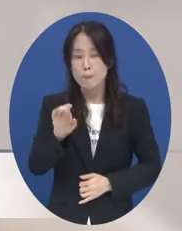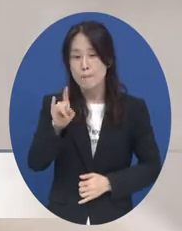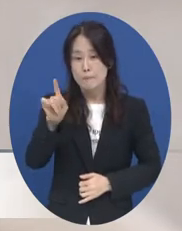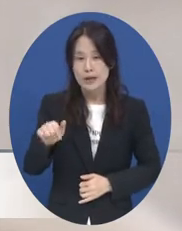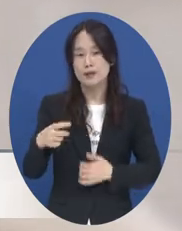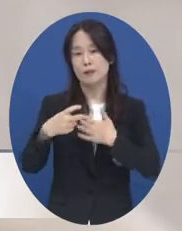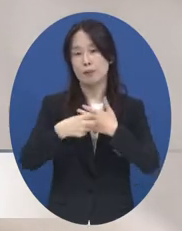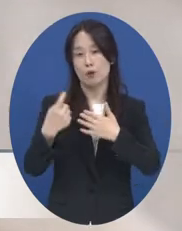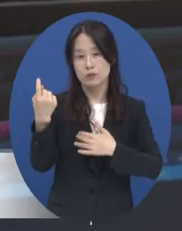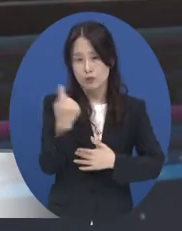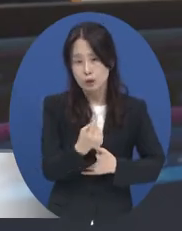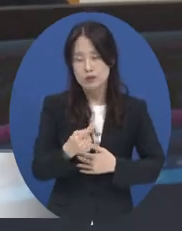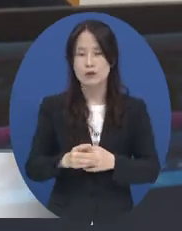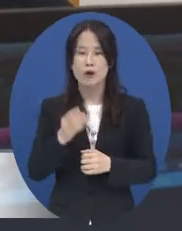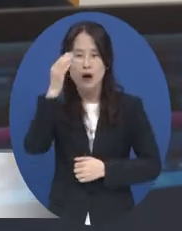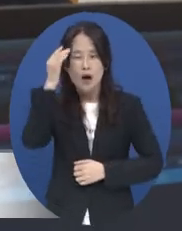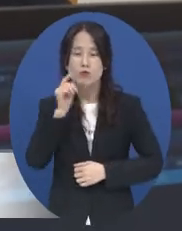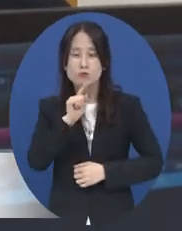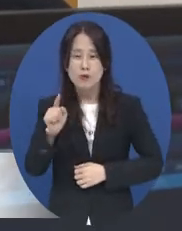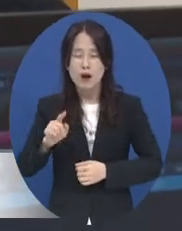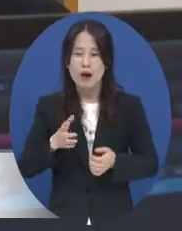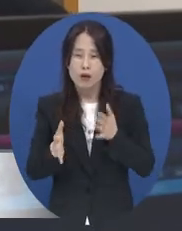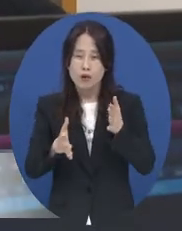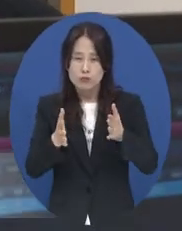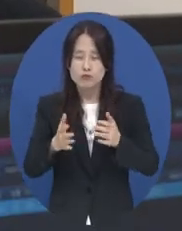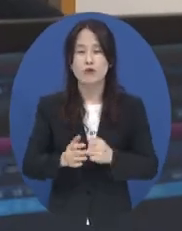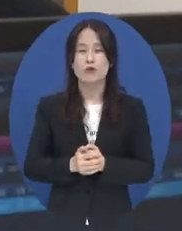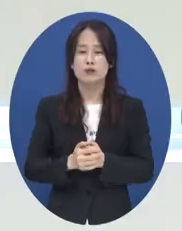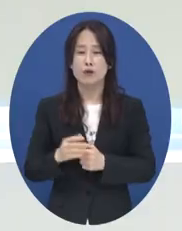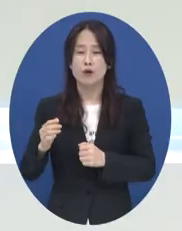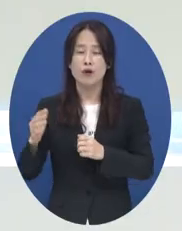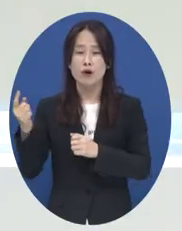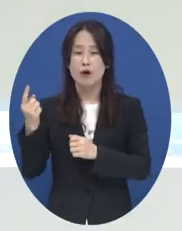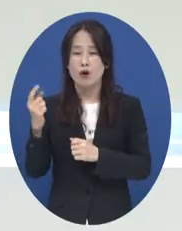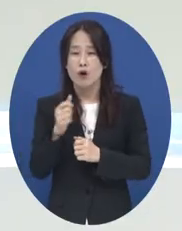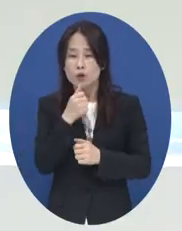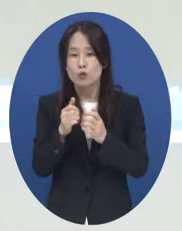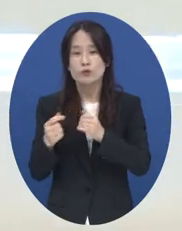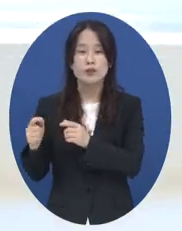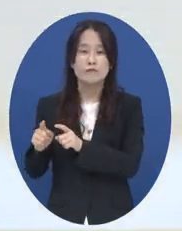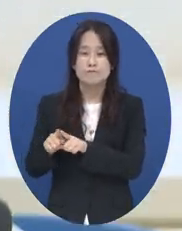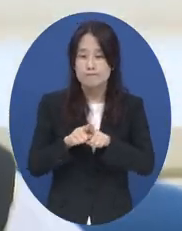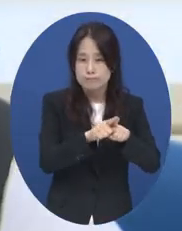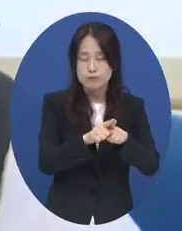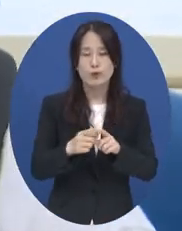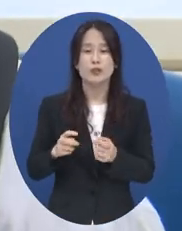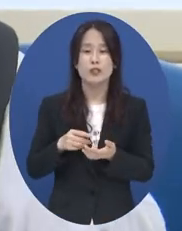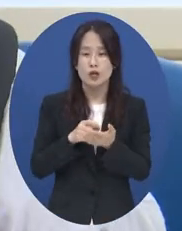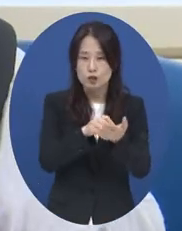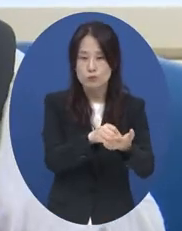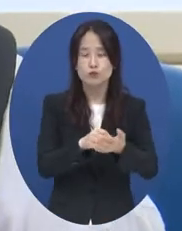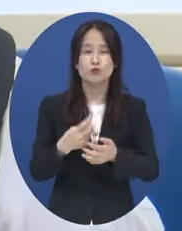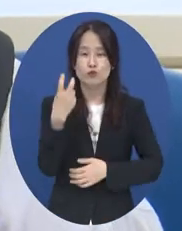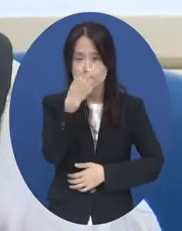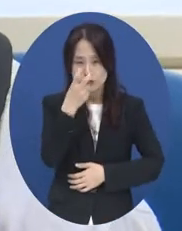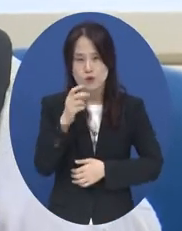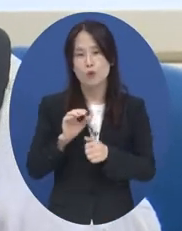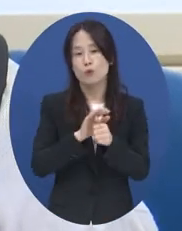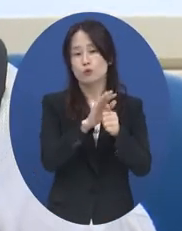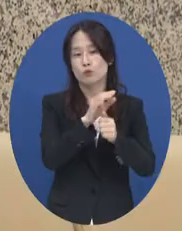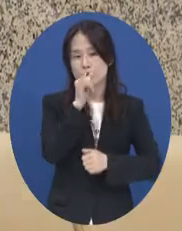병원을 찾았습니다 한국어가 서툰 그를 대신해 해당국가 통역사가 동양의 접수부터 진료 까지